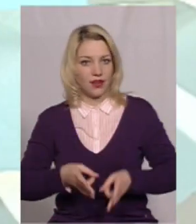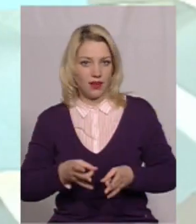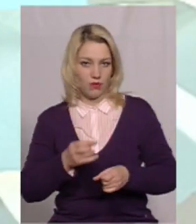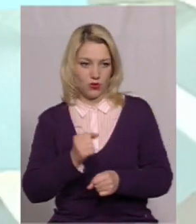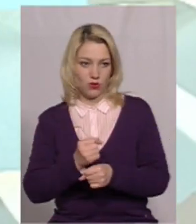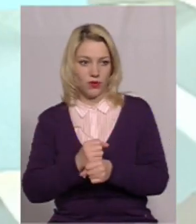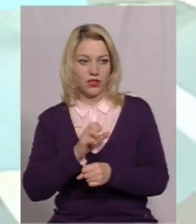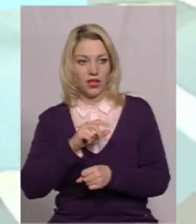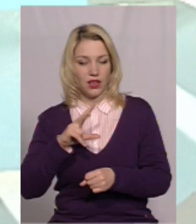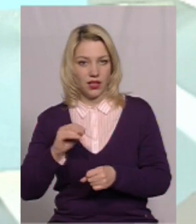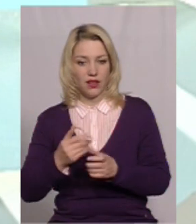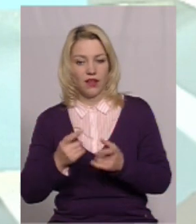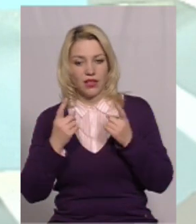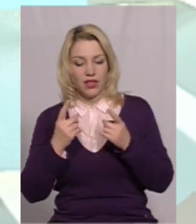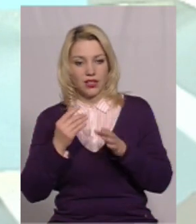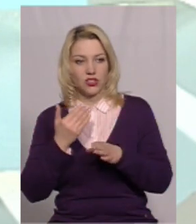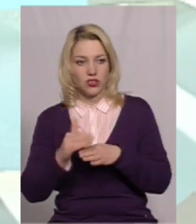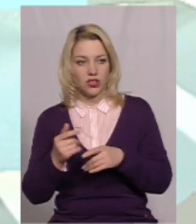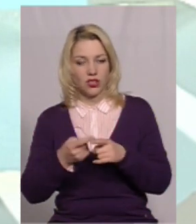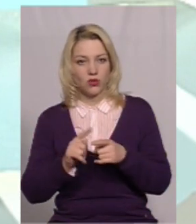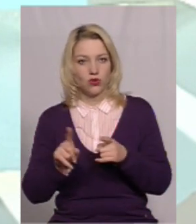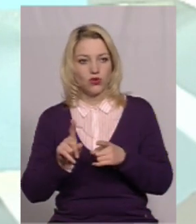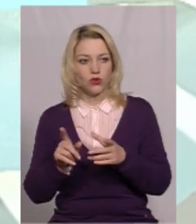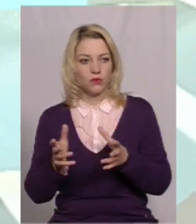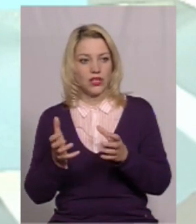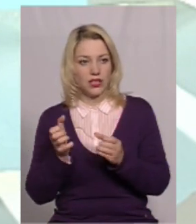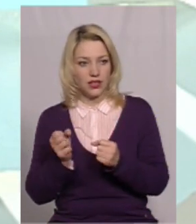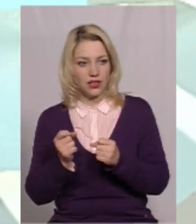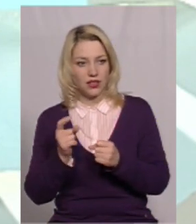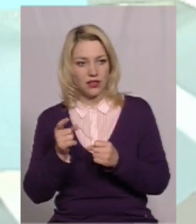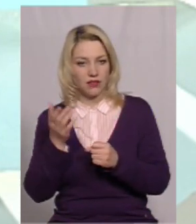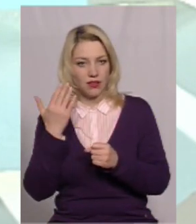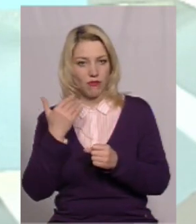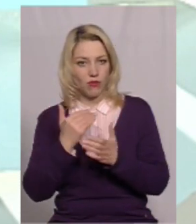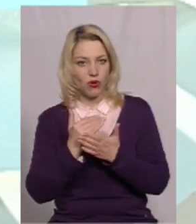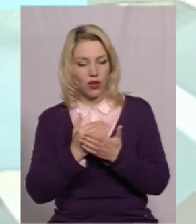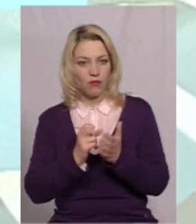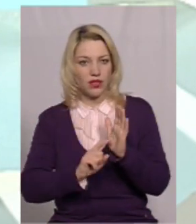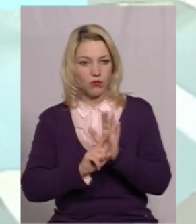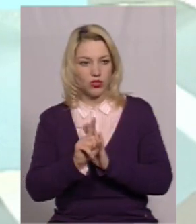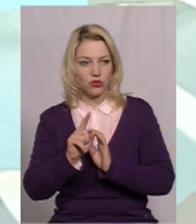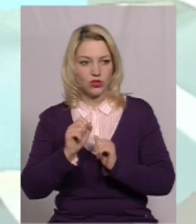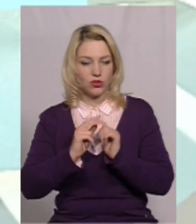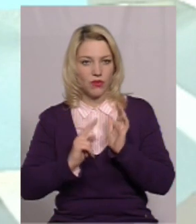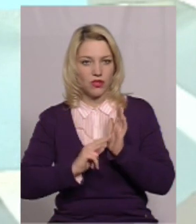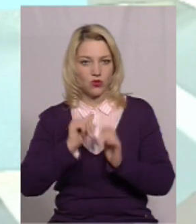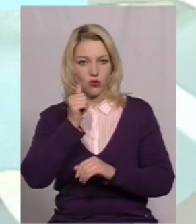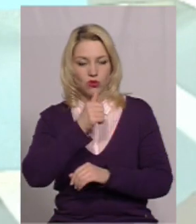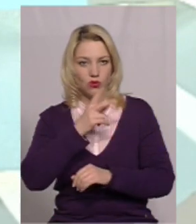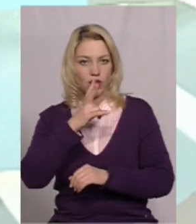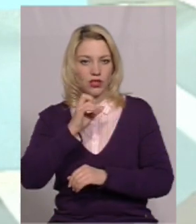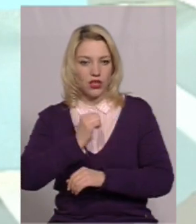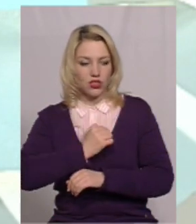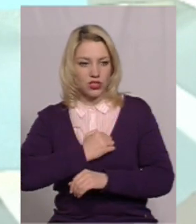так? Але велика частина навіть того, що прийнято тоді в програмі на початку 2017 року, на